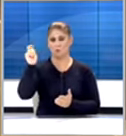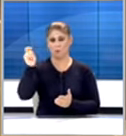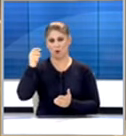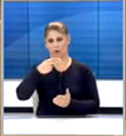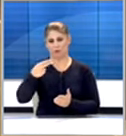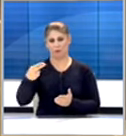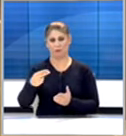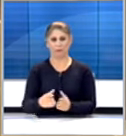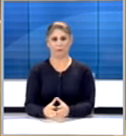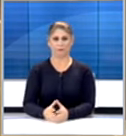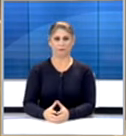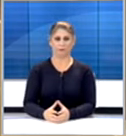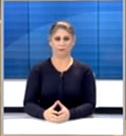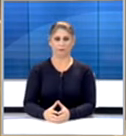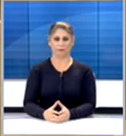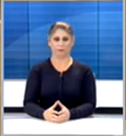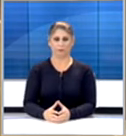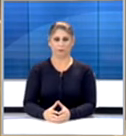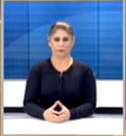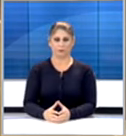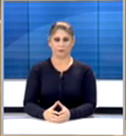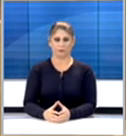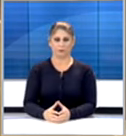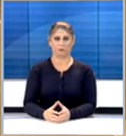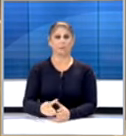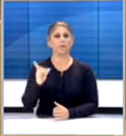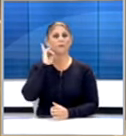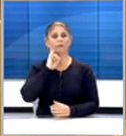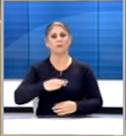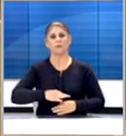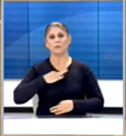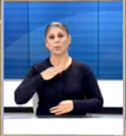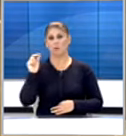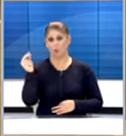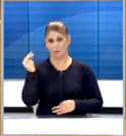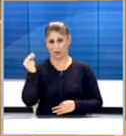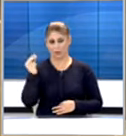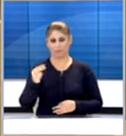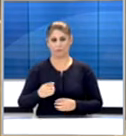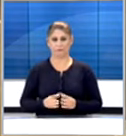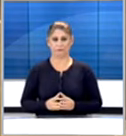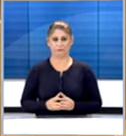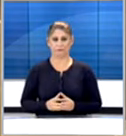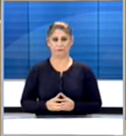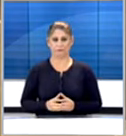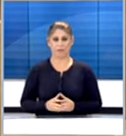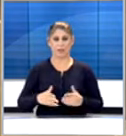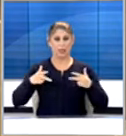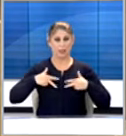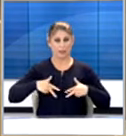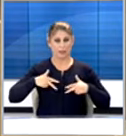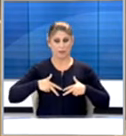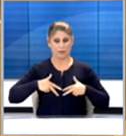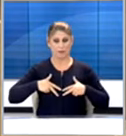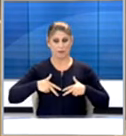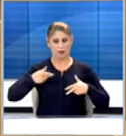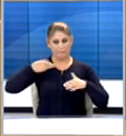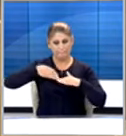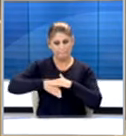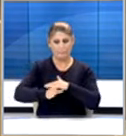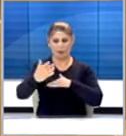ζήτημα. Κυρίες και κύριοι βουλευτές, Η κυβέρνηση περνάει κάτω από τον πήχη